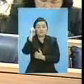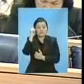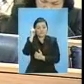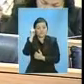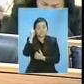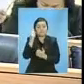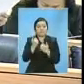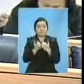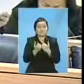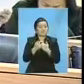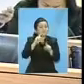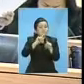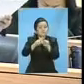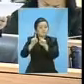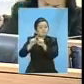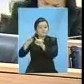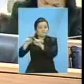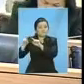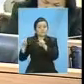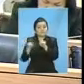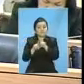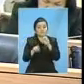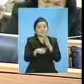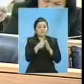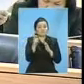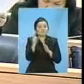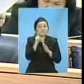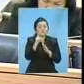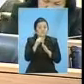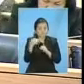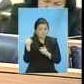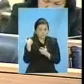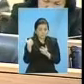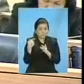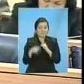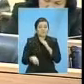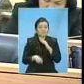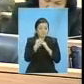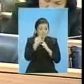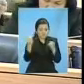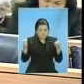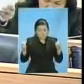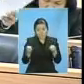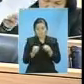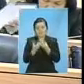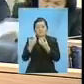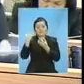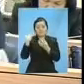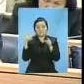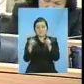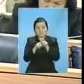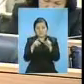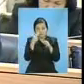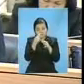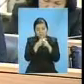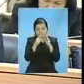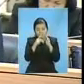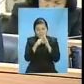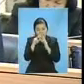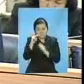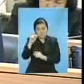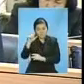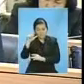ที่เกิดทุกๆอย่างนั้นก็เกิดแต่เหตุทุกอย่างก็เกิดจากเหตุปัจจัยนั่นเองคนอย่างเนลสันแมนเดลาท